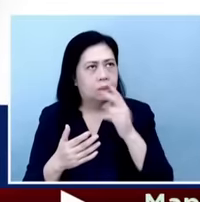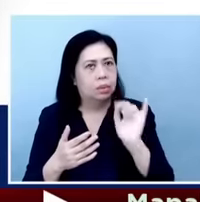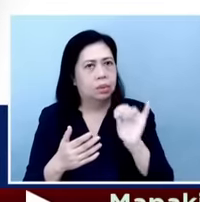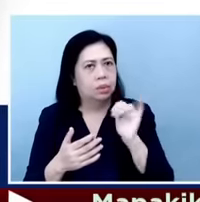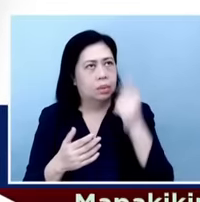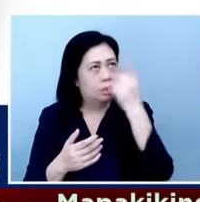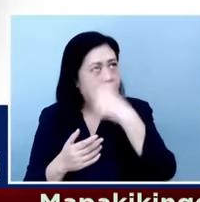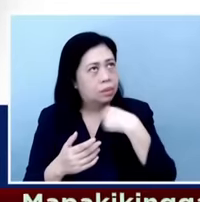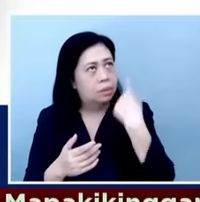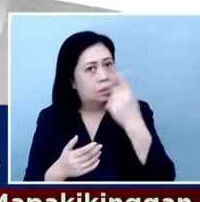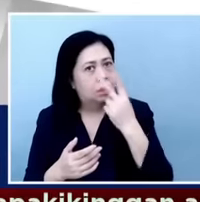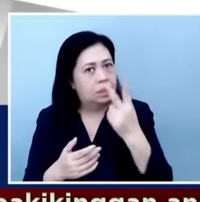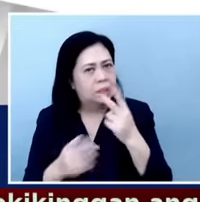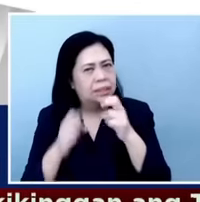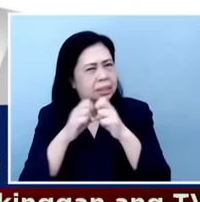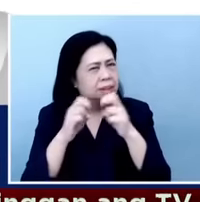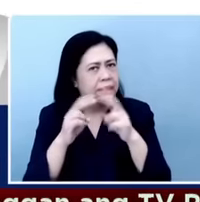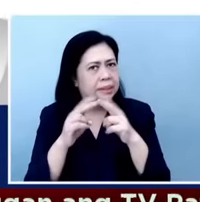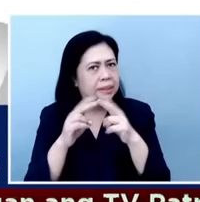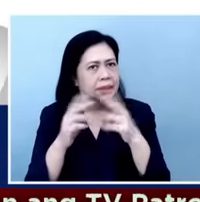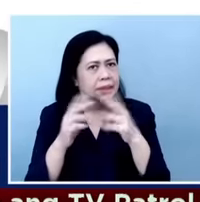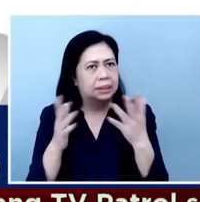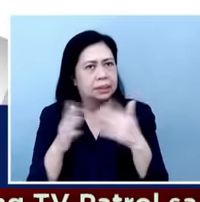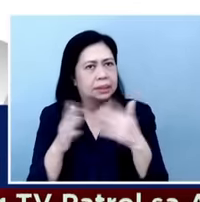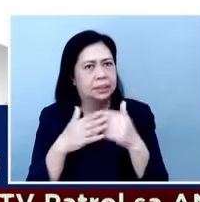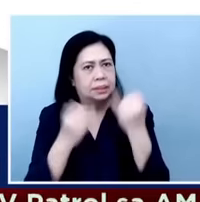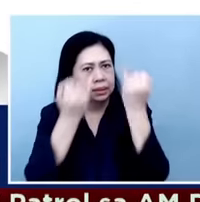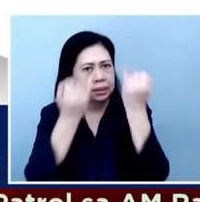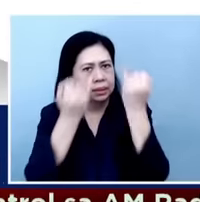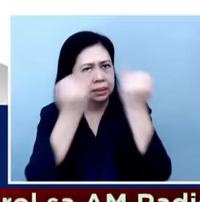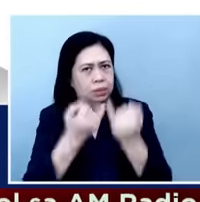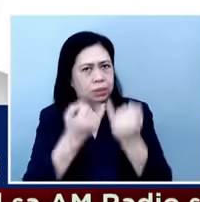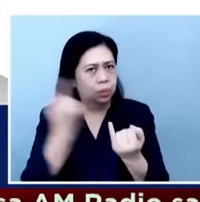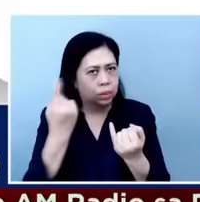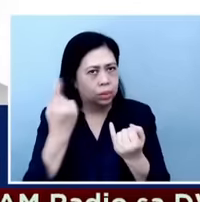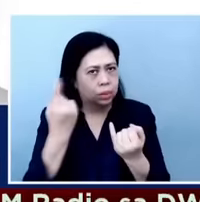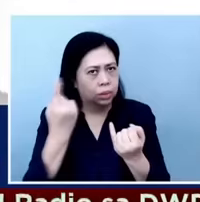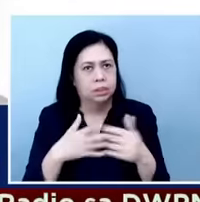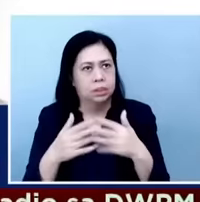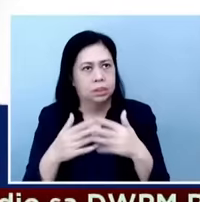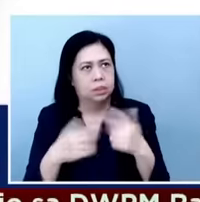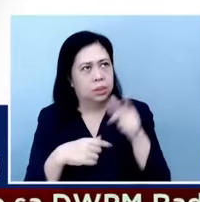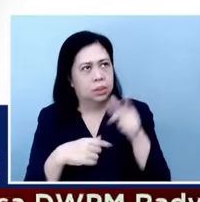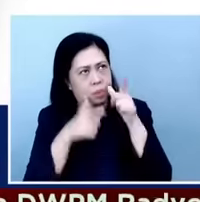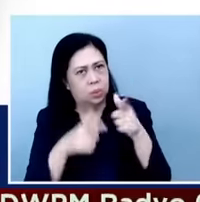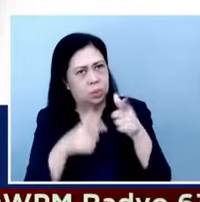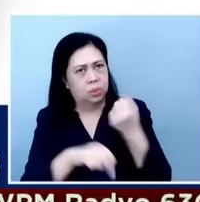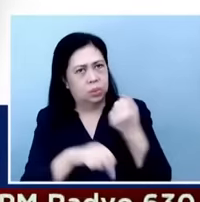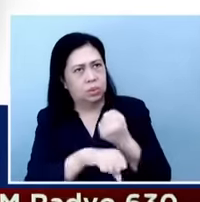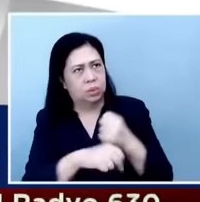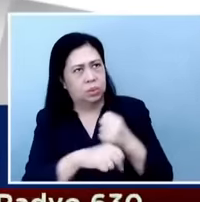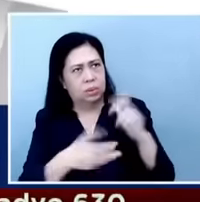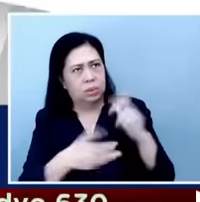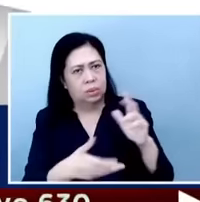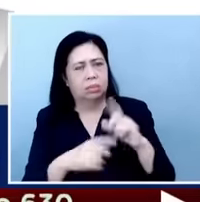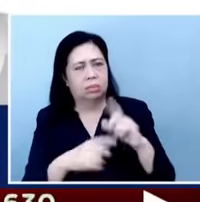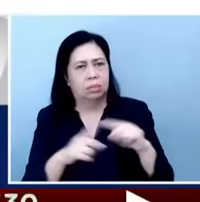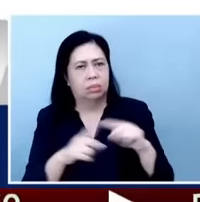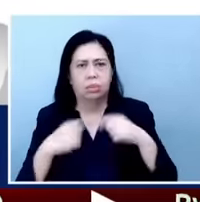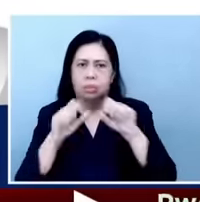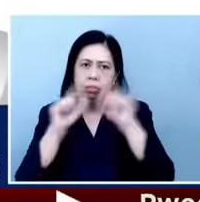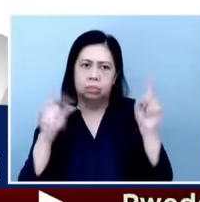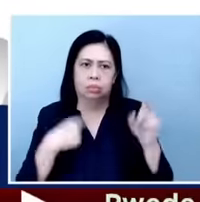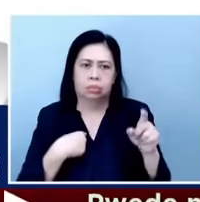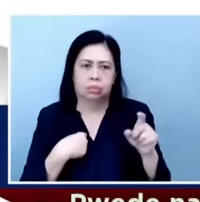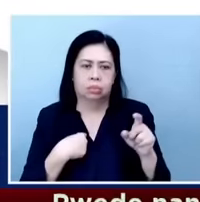Nazareno, ha, kahit ito ay imahin lang o statue lang, magugulat din ako, no, na